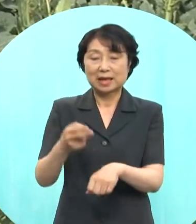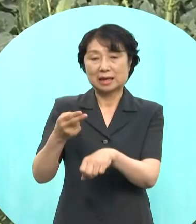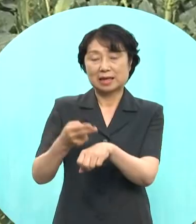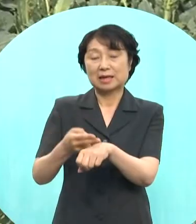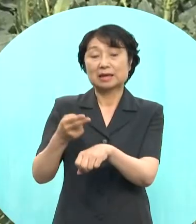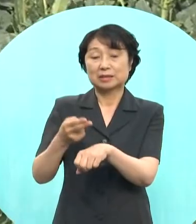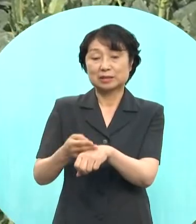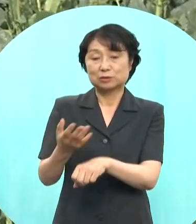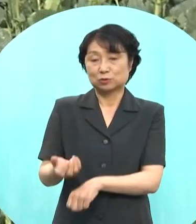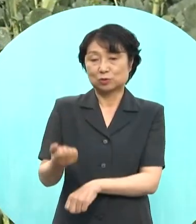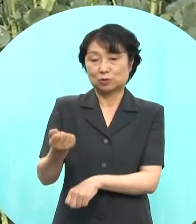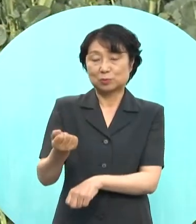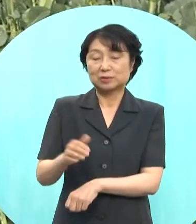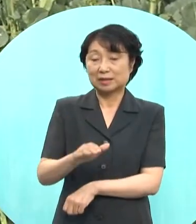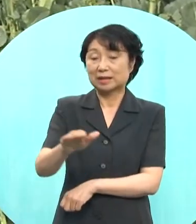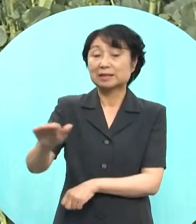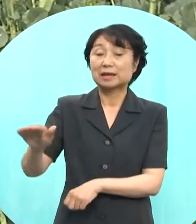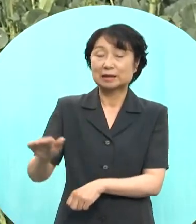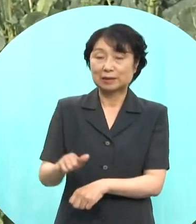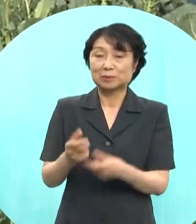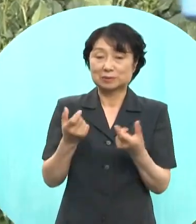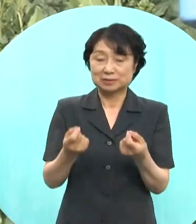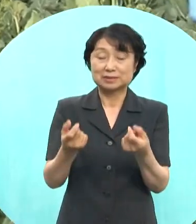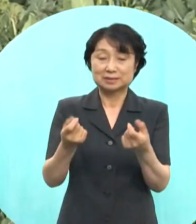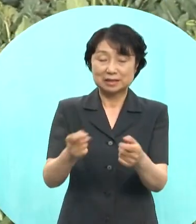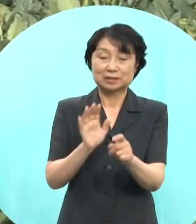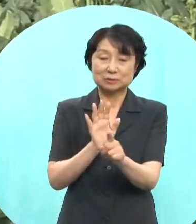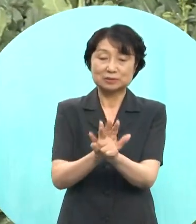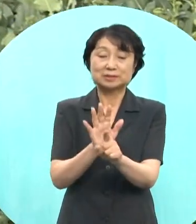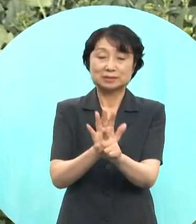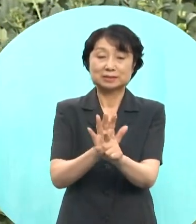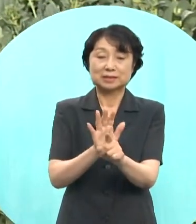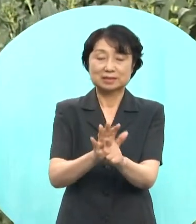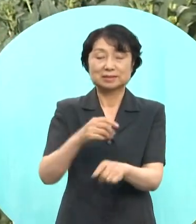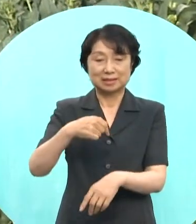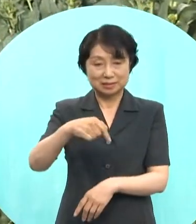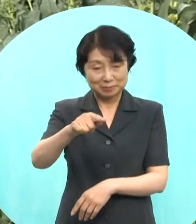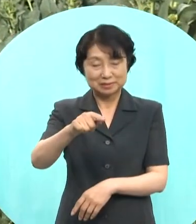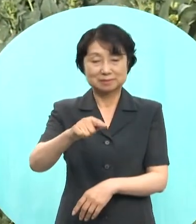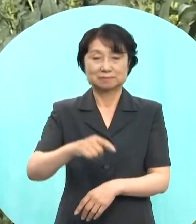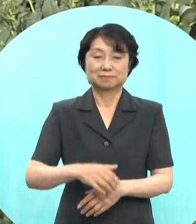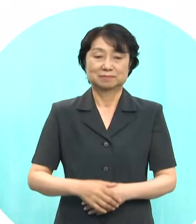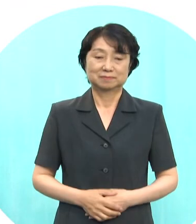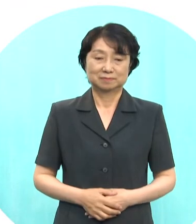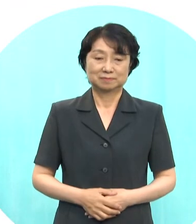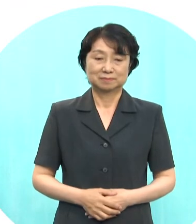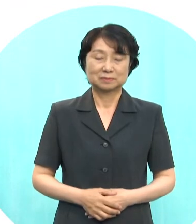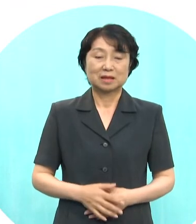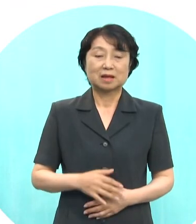工をする技術を持った方々をしっかりと支援していきます。